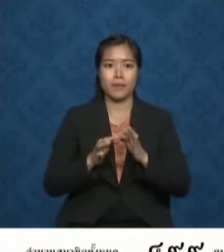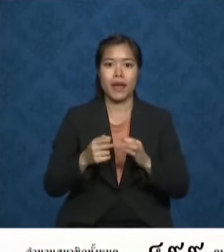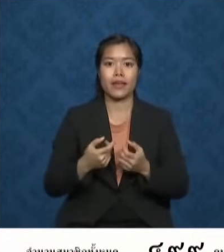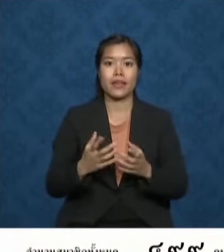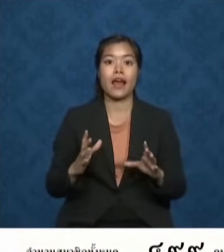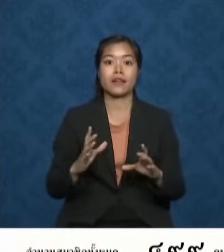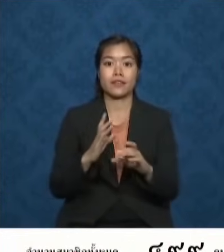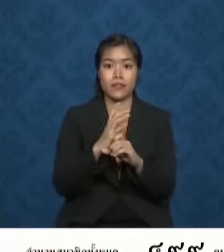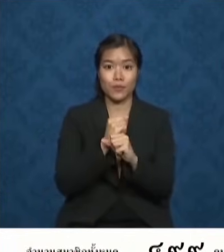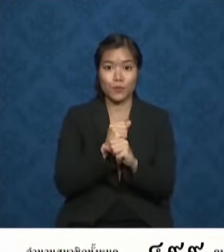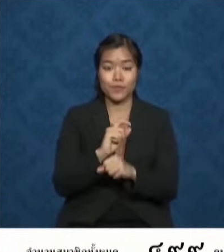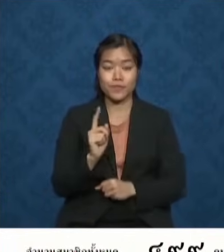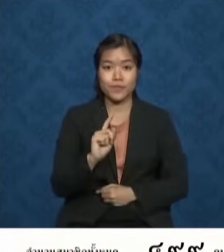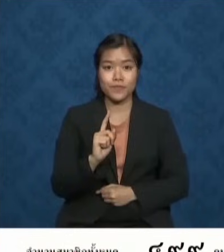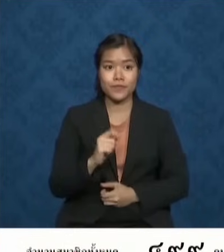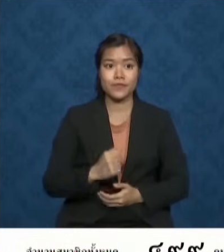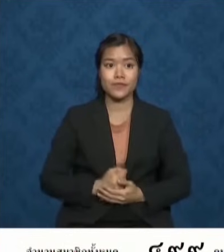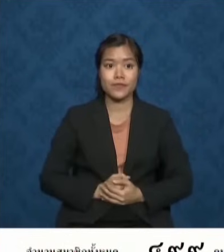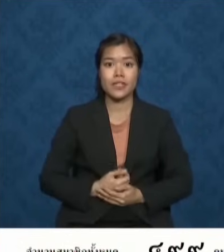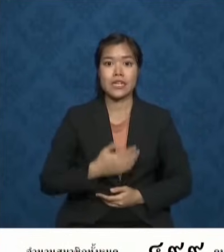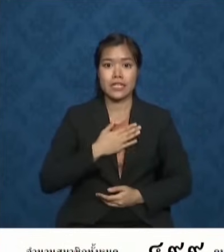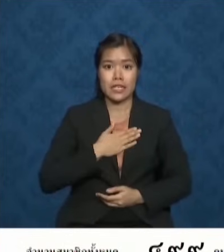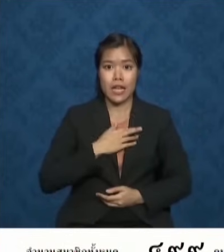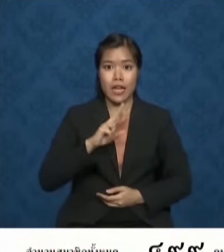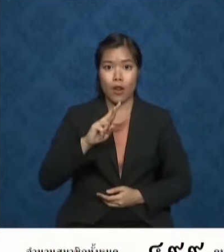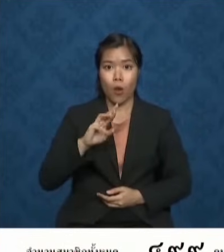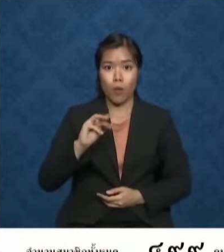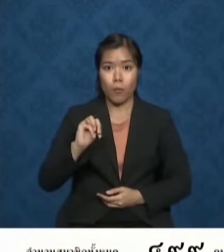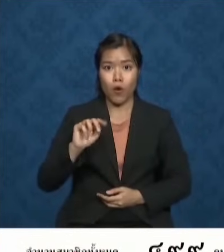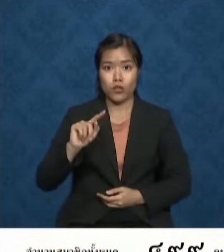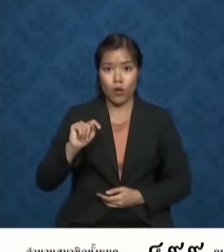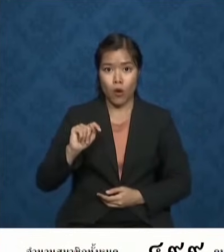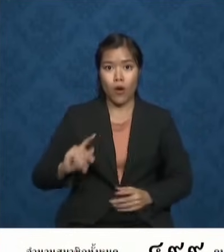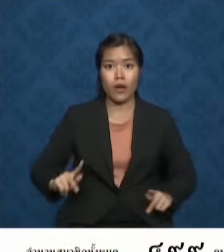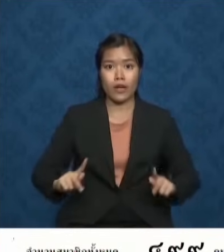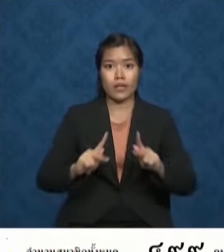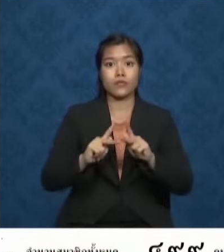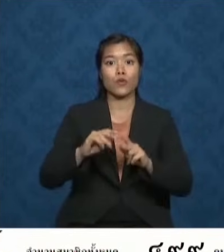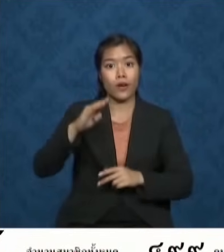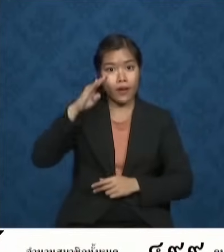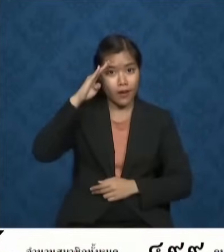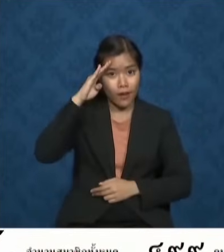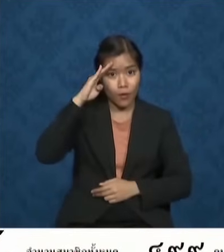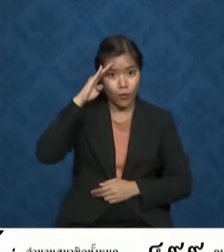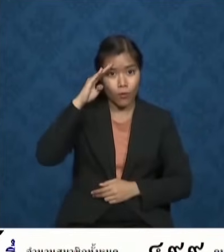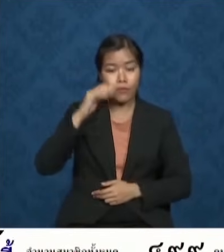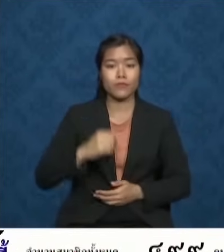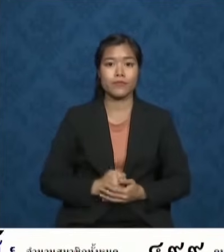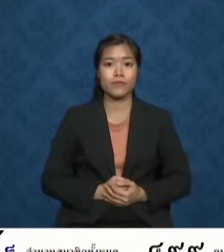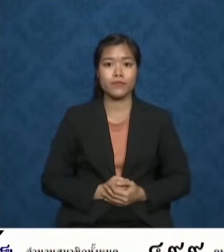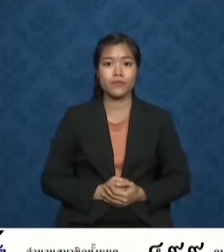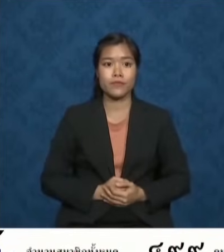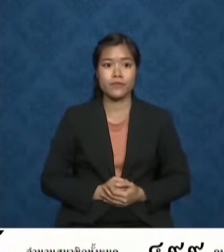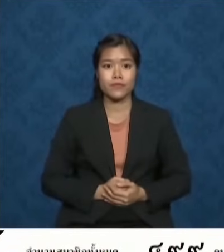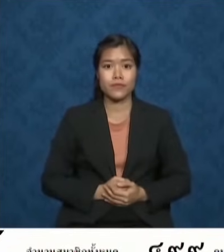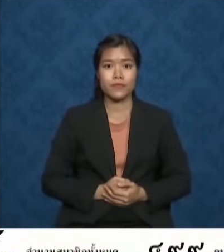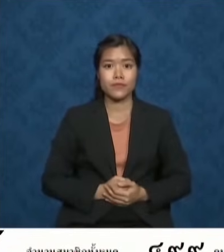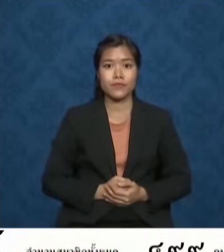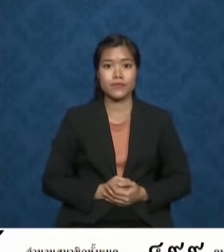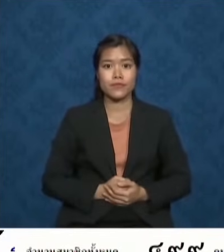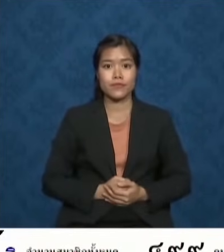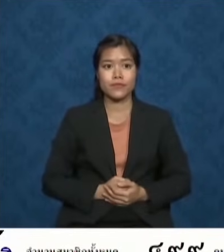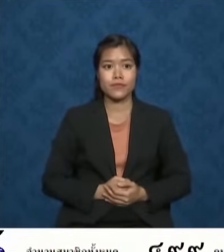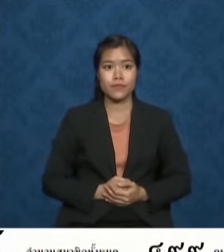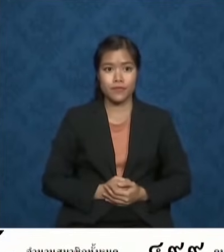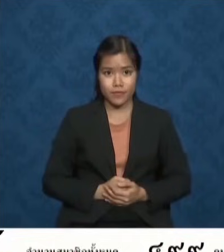ว่าผมมาเป็นรัฐมนตรีกลาโหมเนี่ยก็ไม่ลืมจุ